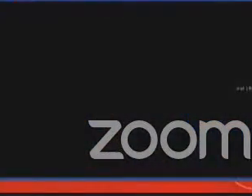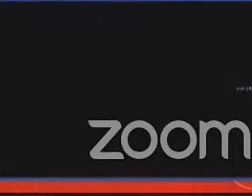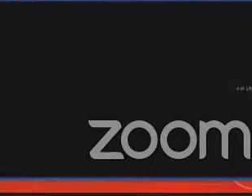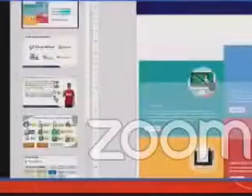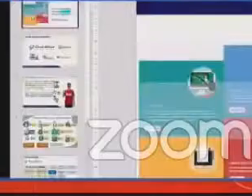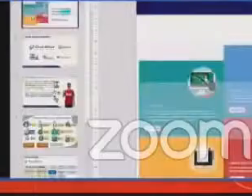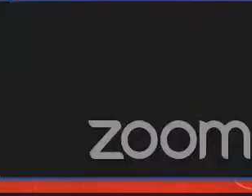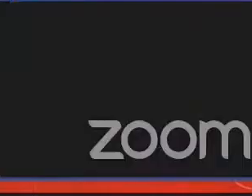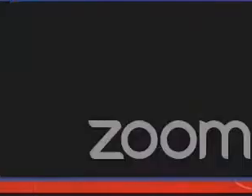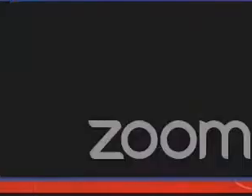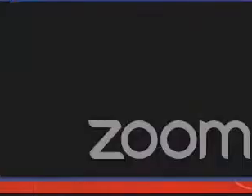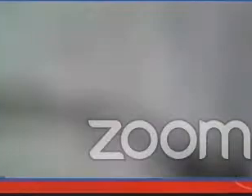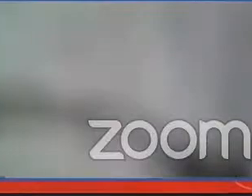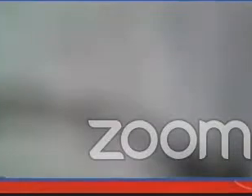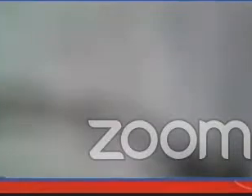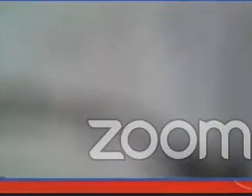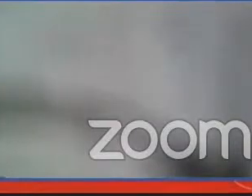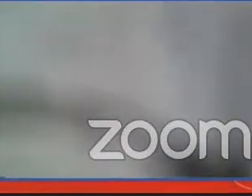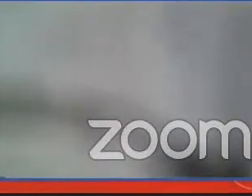Oke.